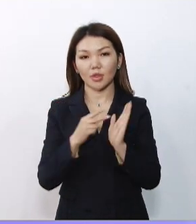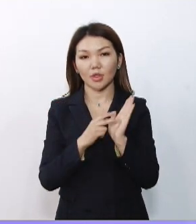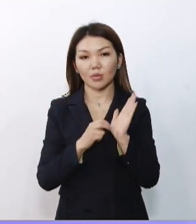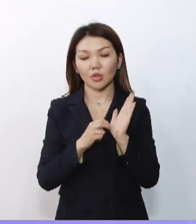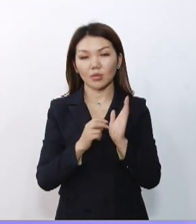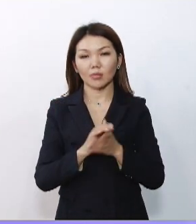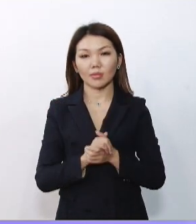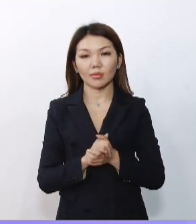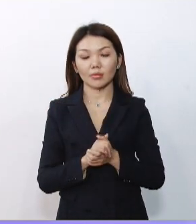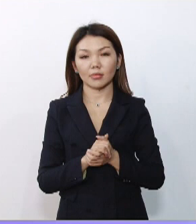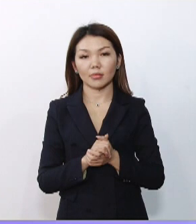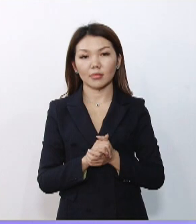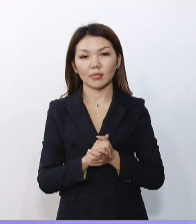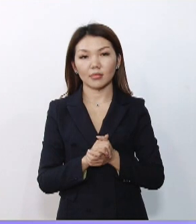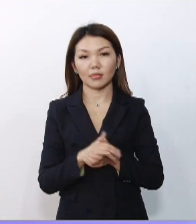700.